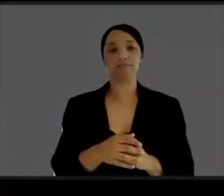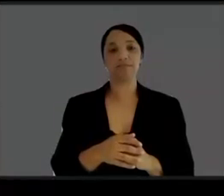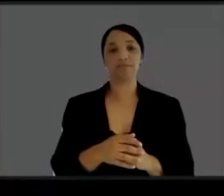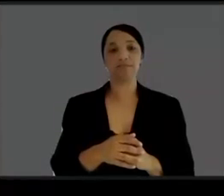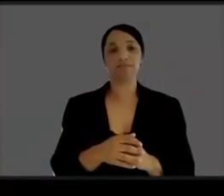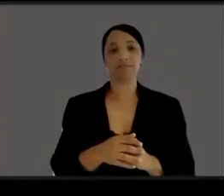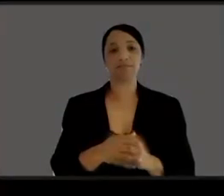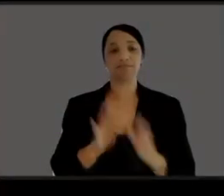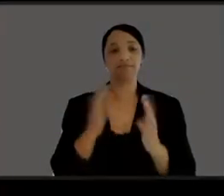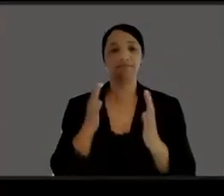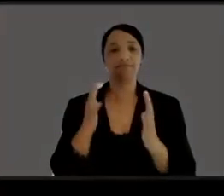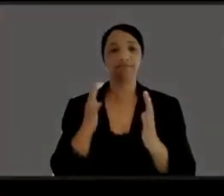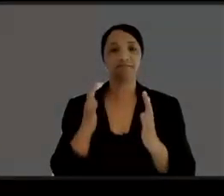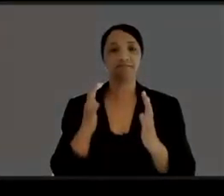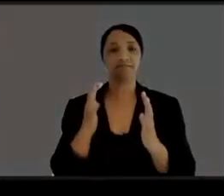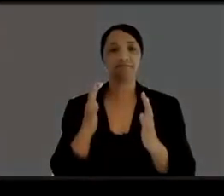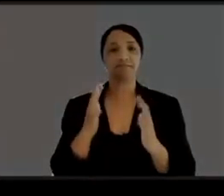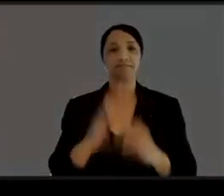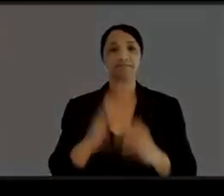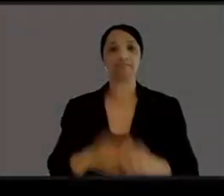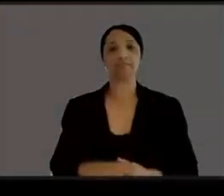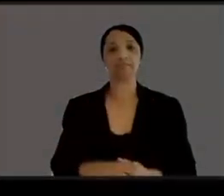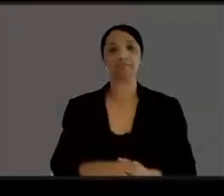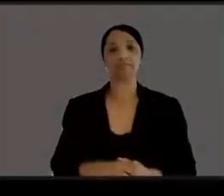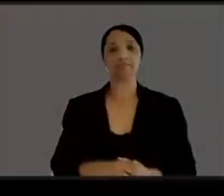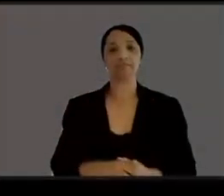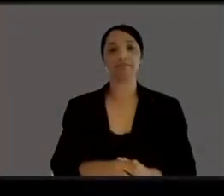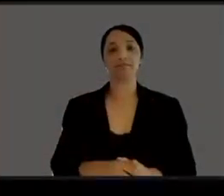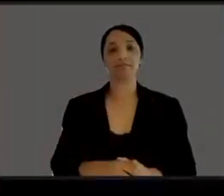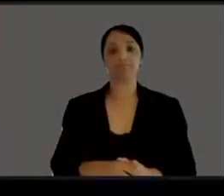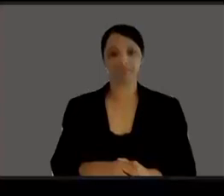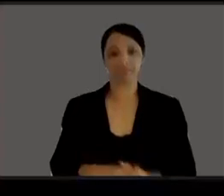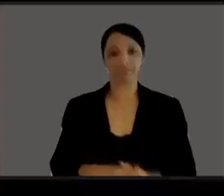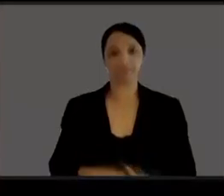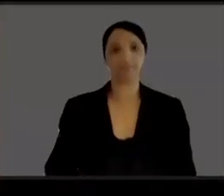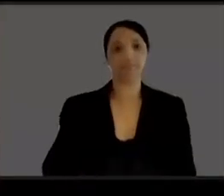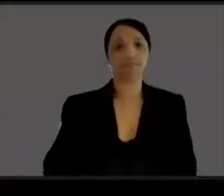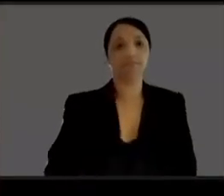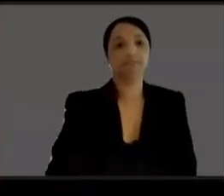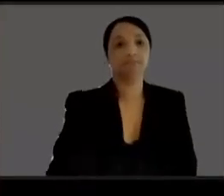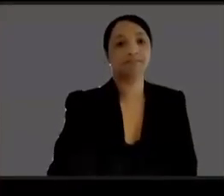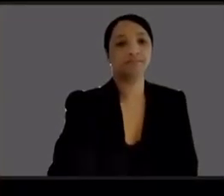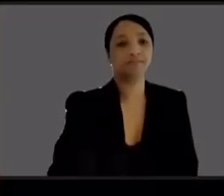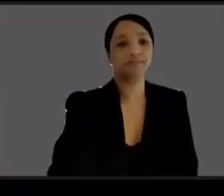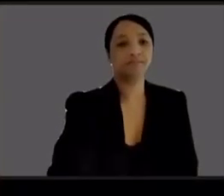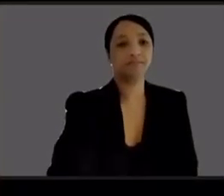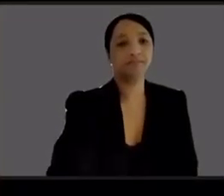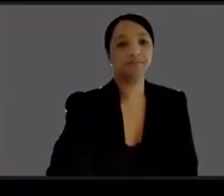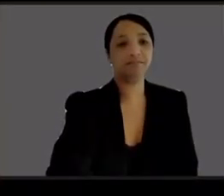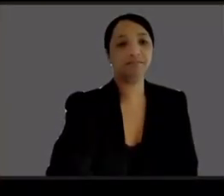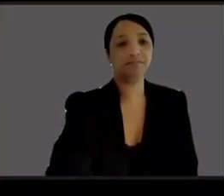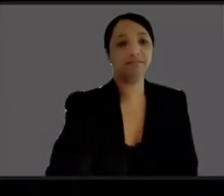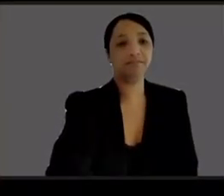صاحب المعالي دوله رئيس الوزراء تفضل الى الى